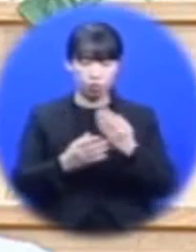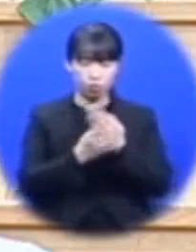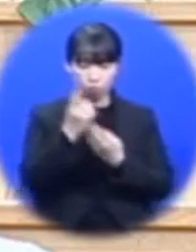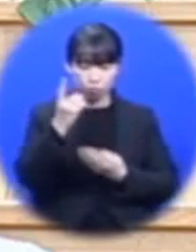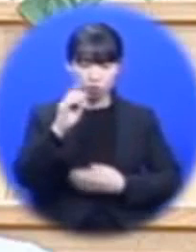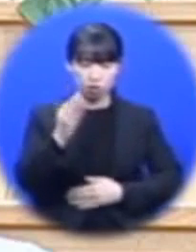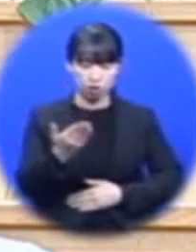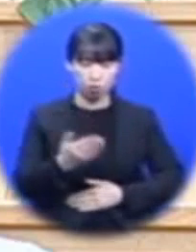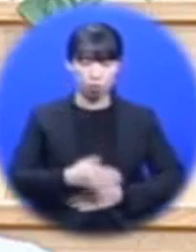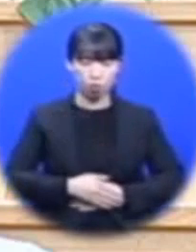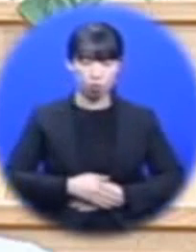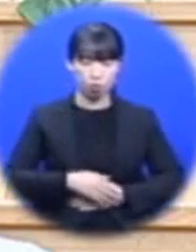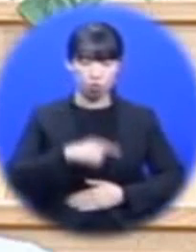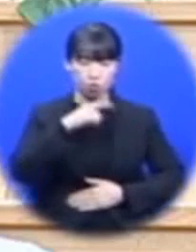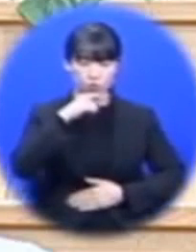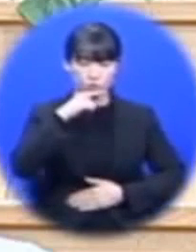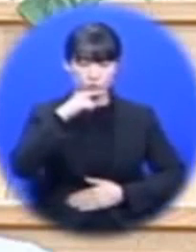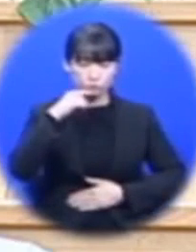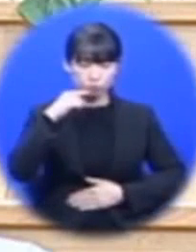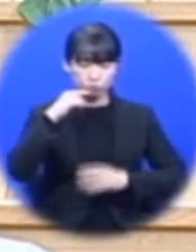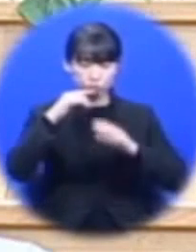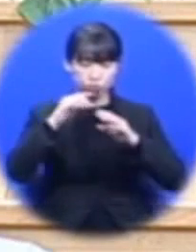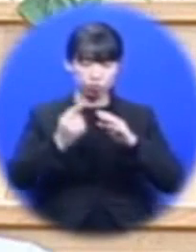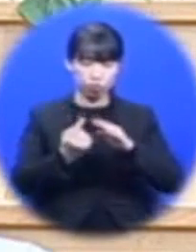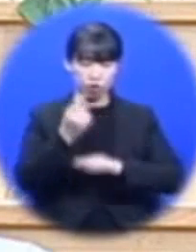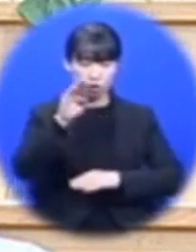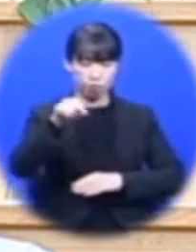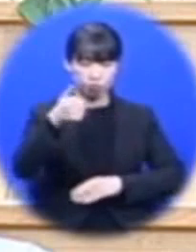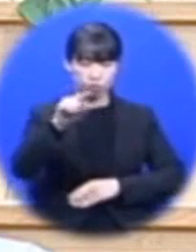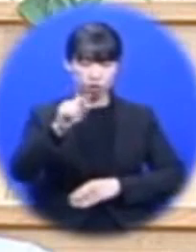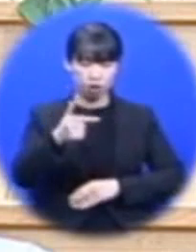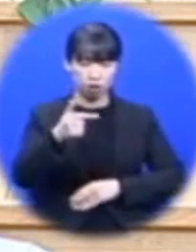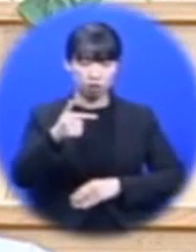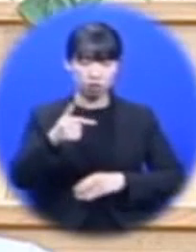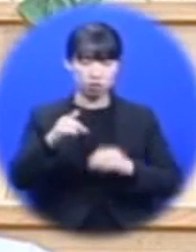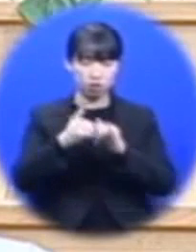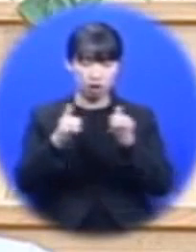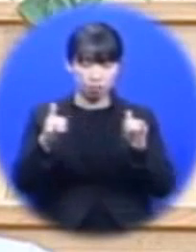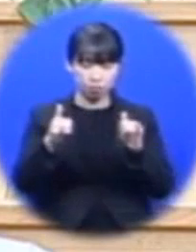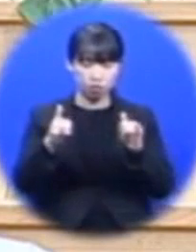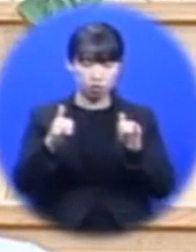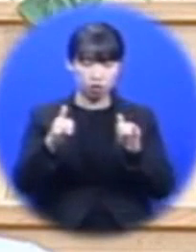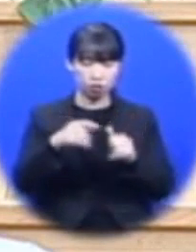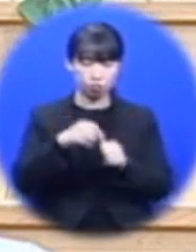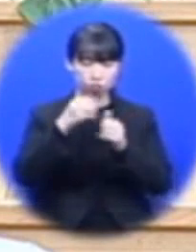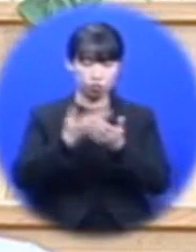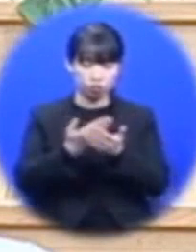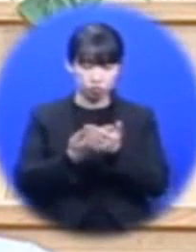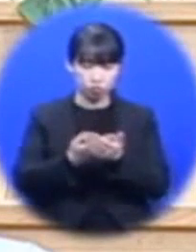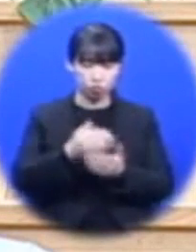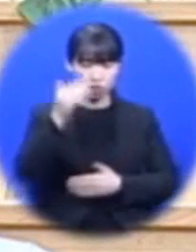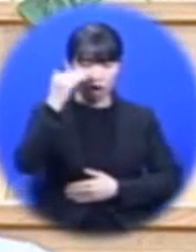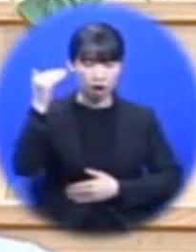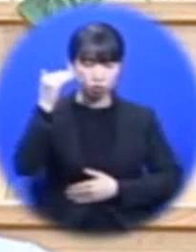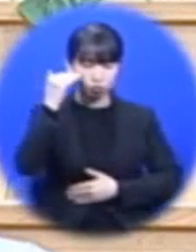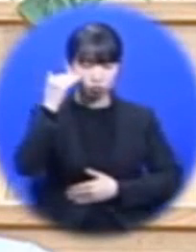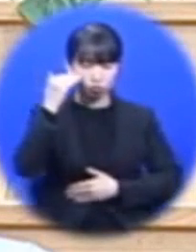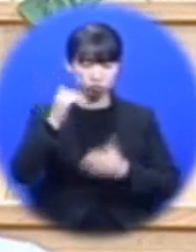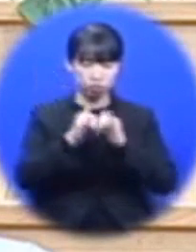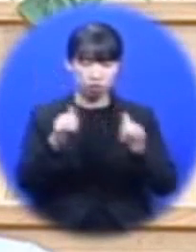모든 동포들에게 증거되기 해 주시고 주님이 민족을 건져 주소서 살려 주소서